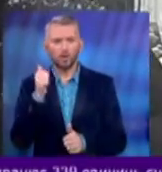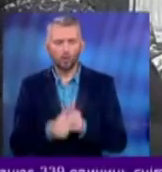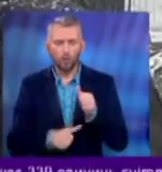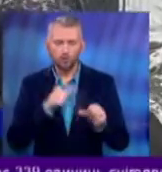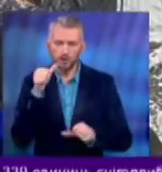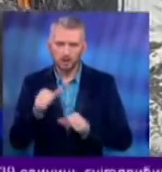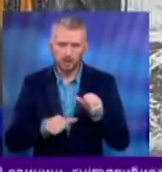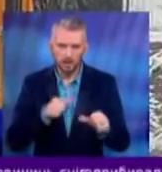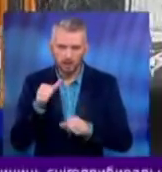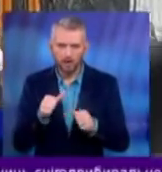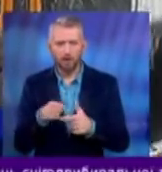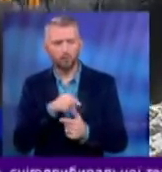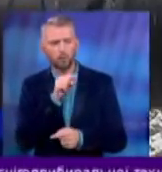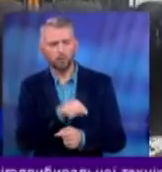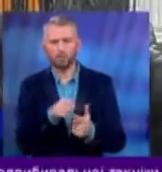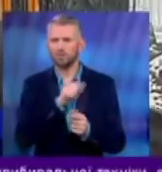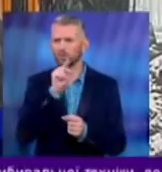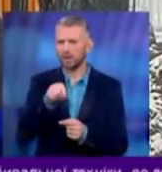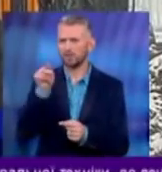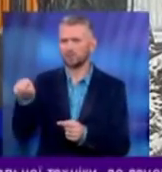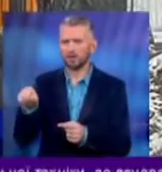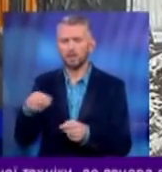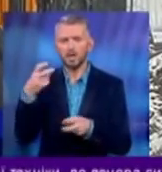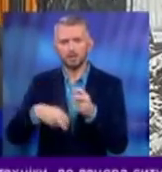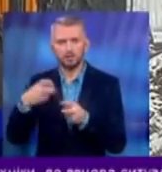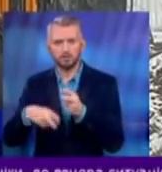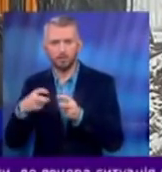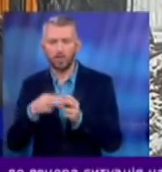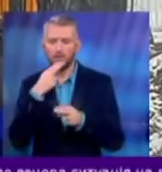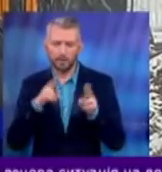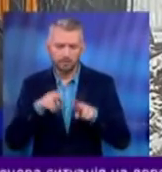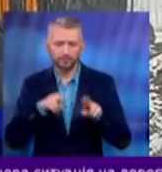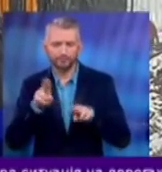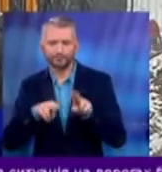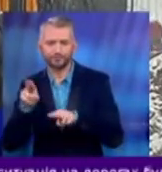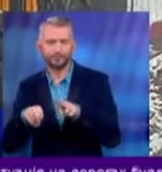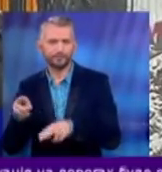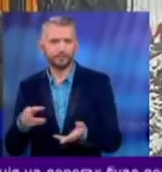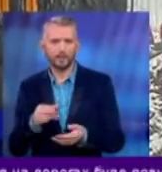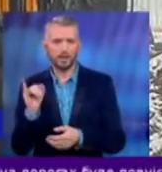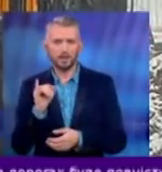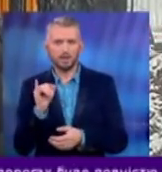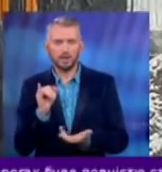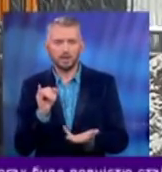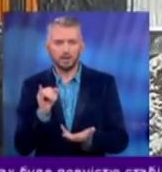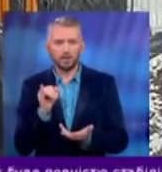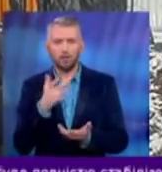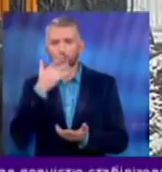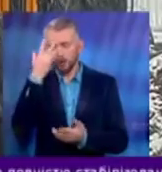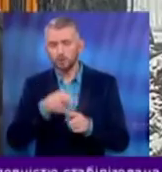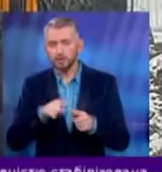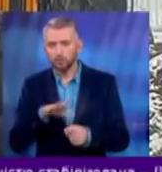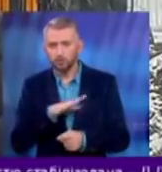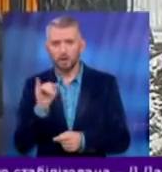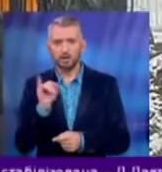рік. Або тут, або тут, або там. Рветься, і вони латають, латають, латають, латають, латають. І улітку це було, і